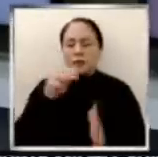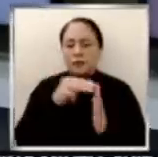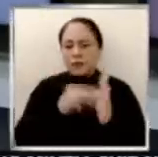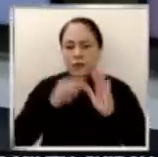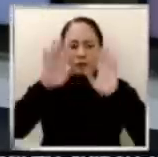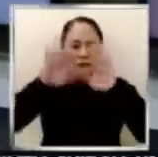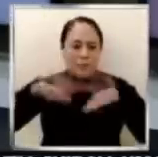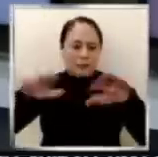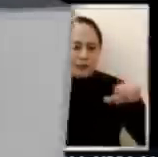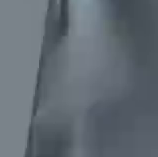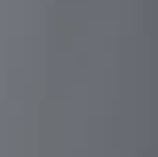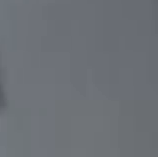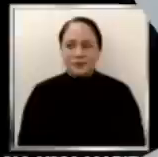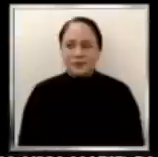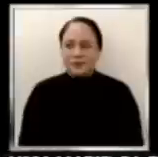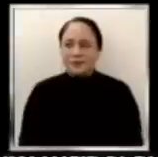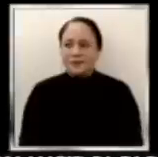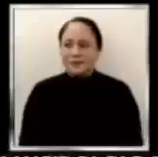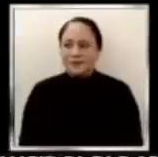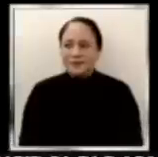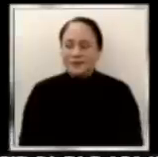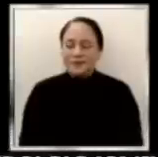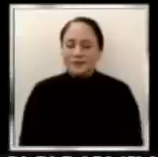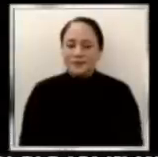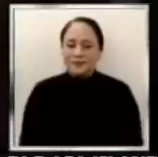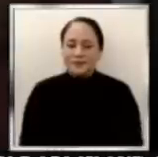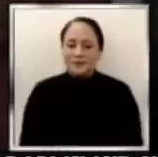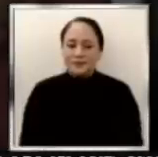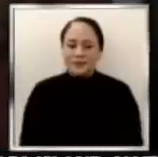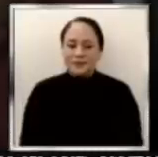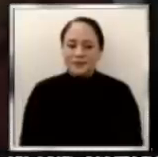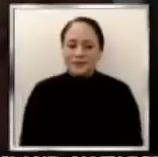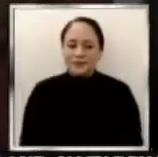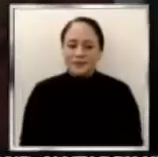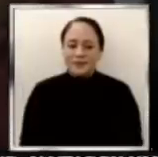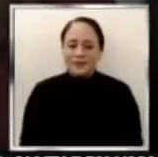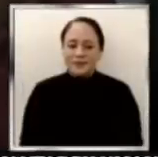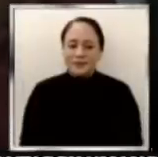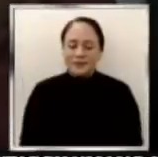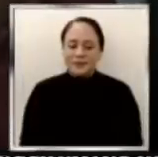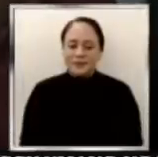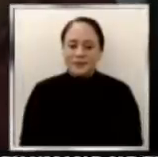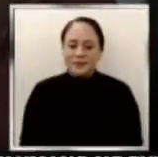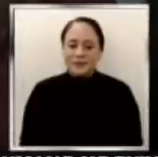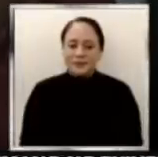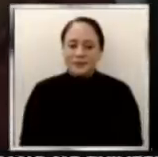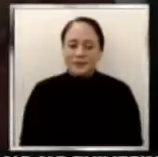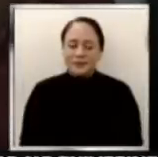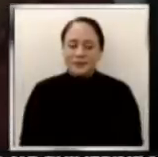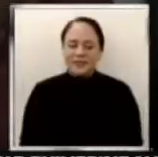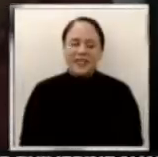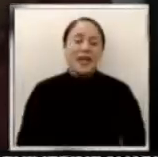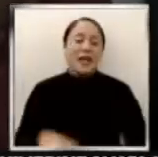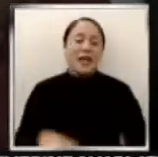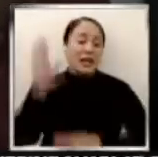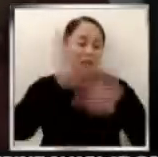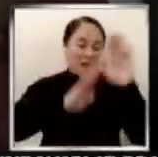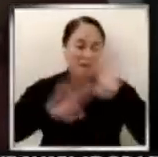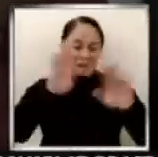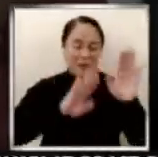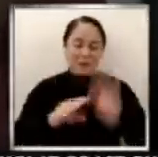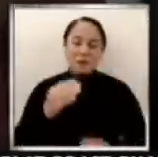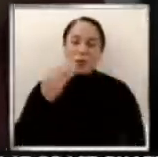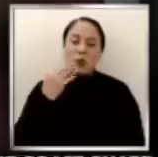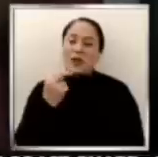Nakatutok si Ian Cruz. Problema sa malnutrisyon ng mga bata ang isa sa